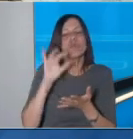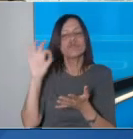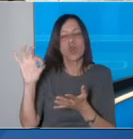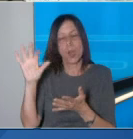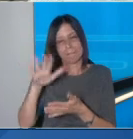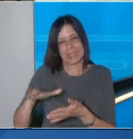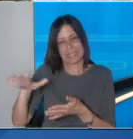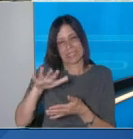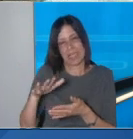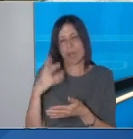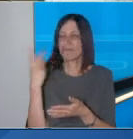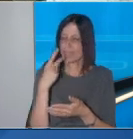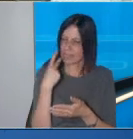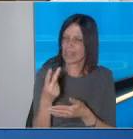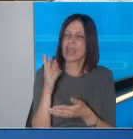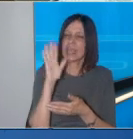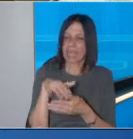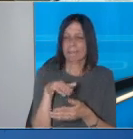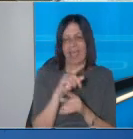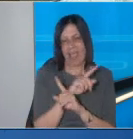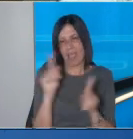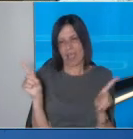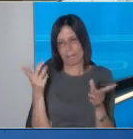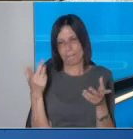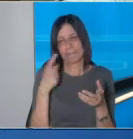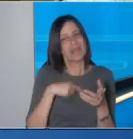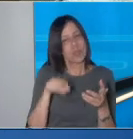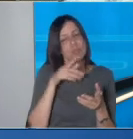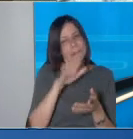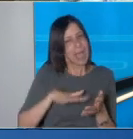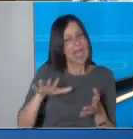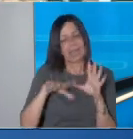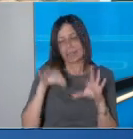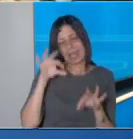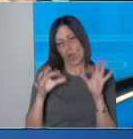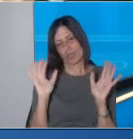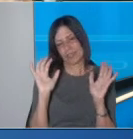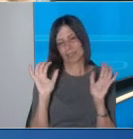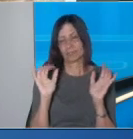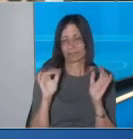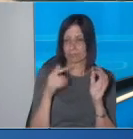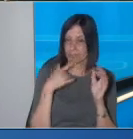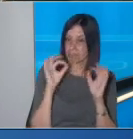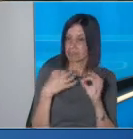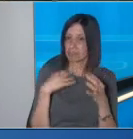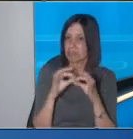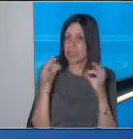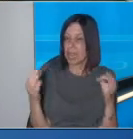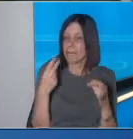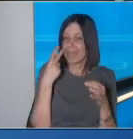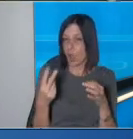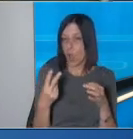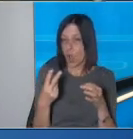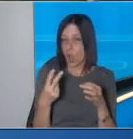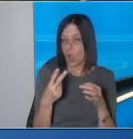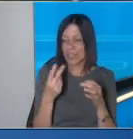בגזרה, בטח נראה את זה גם מאחרים. אנחנו במערכת בחירות, חברים. זהו, אז אנחנו באמת מתחילים לראות